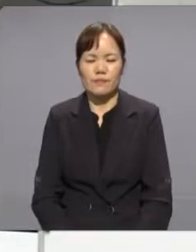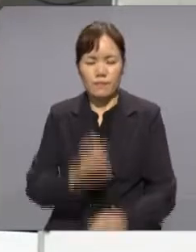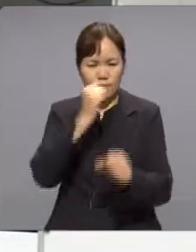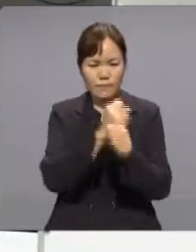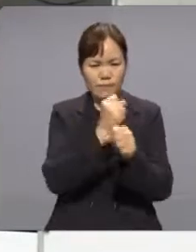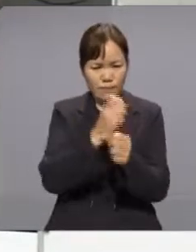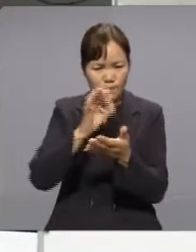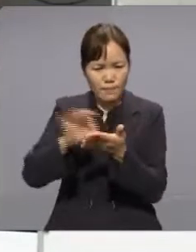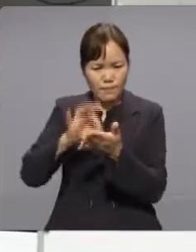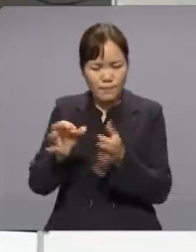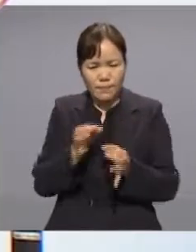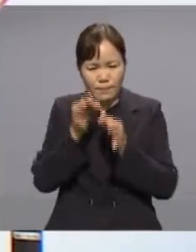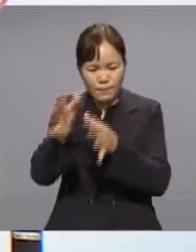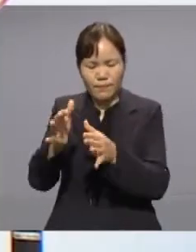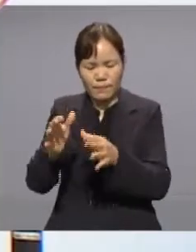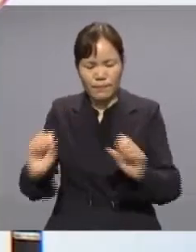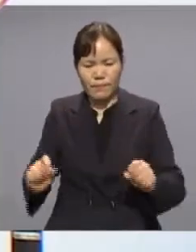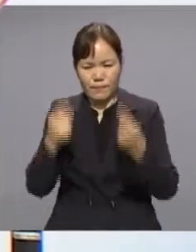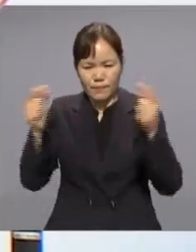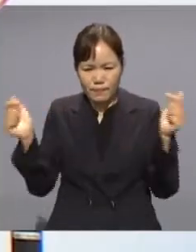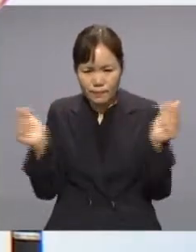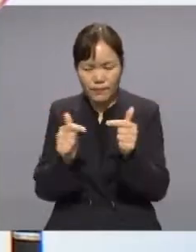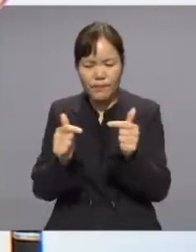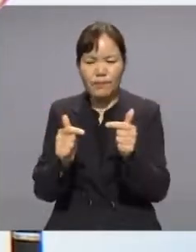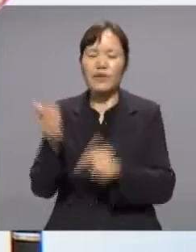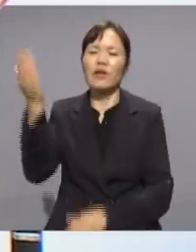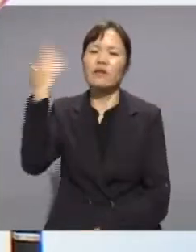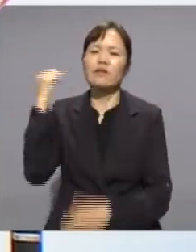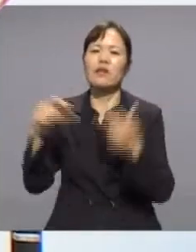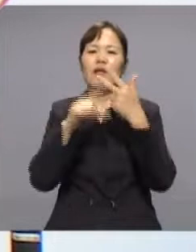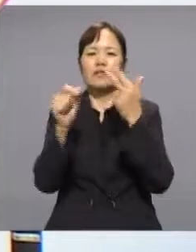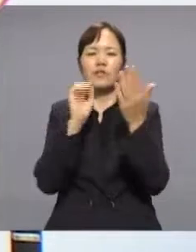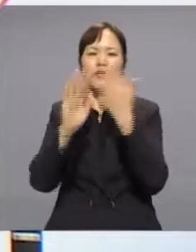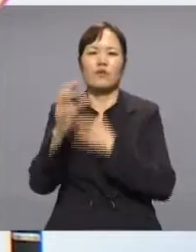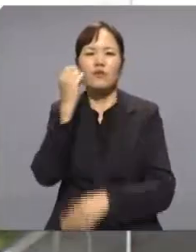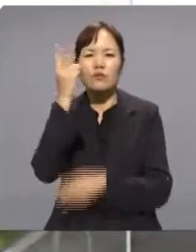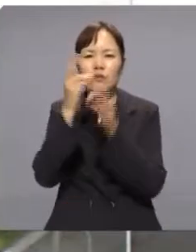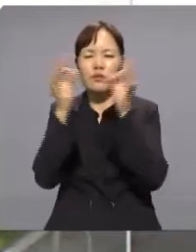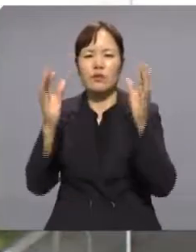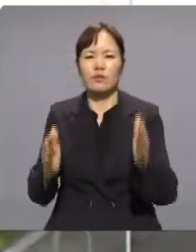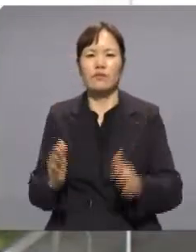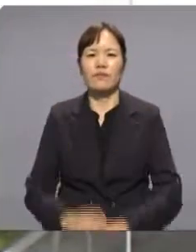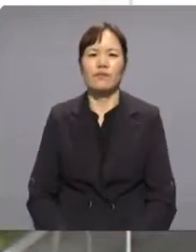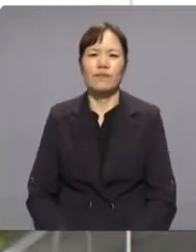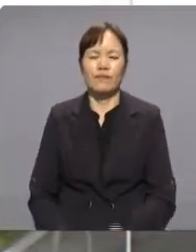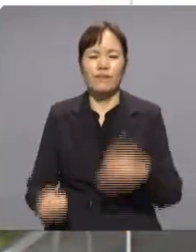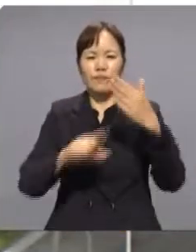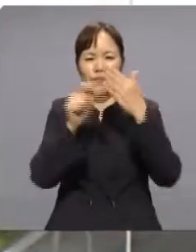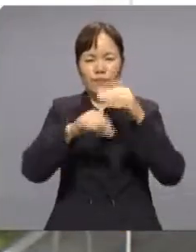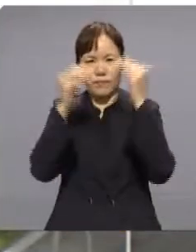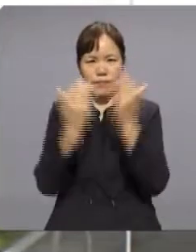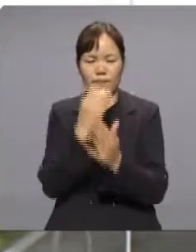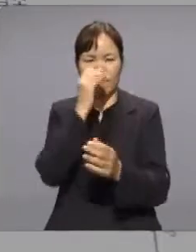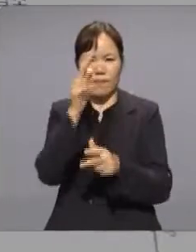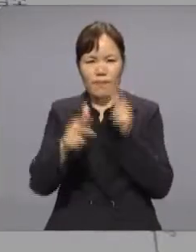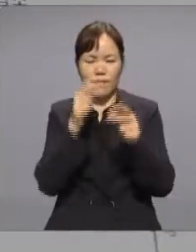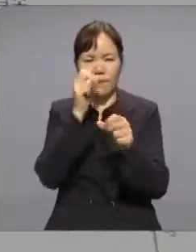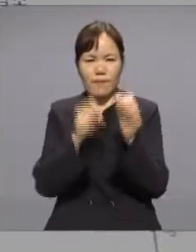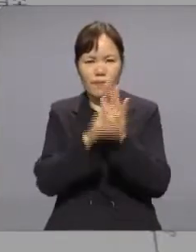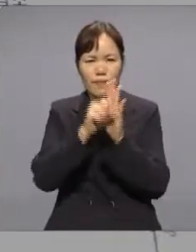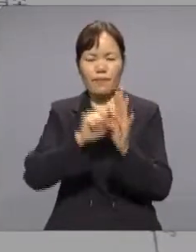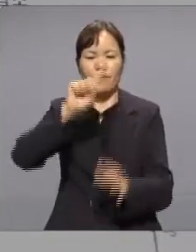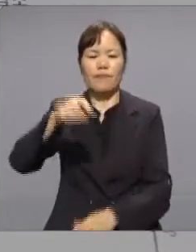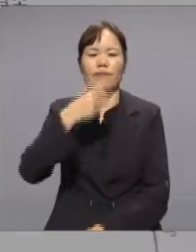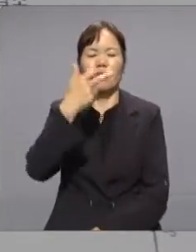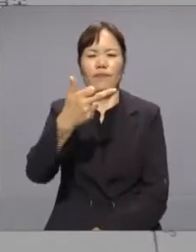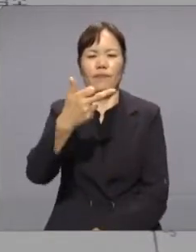생산과 소비, 투자가 한꺼번에 감소한 것은 지난 7월 이후 두 달 만입니다. 지난달 전체 산업생산지수는